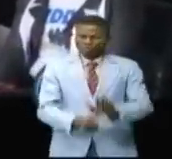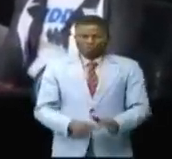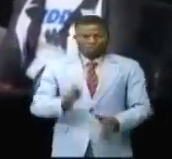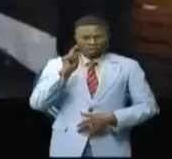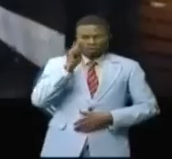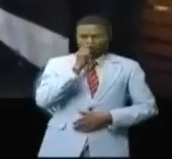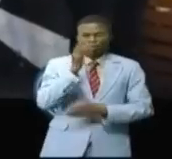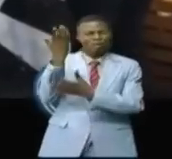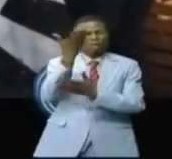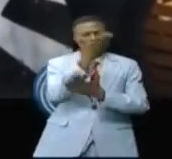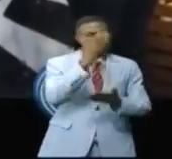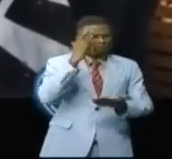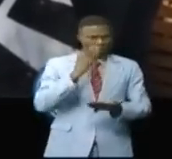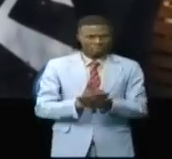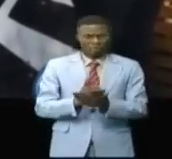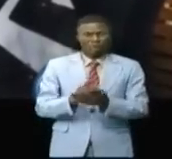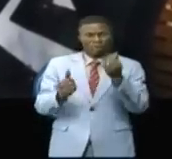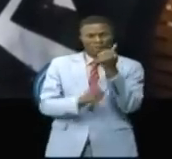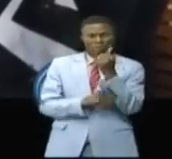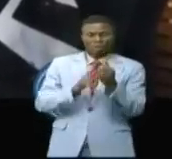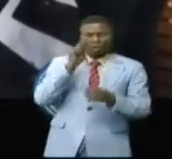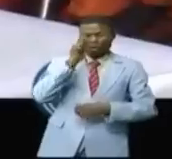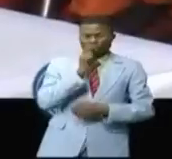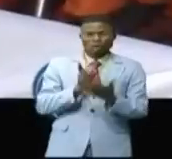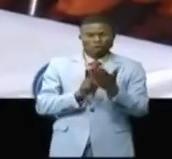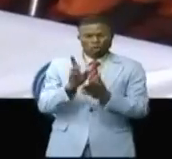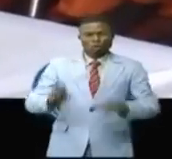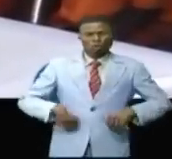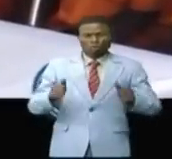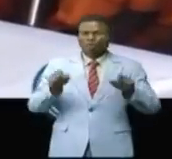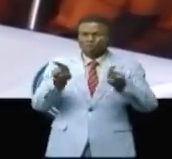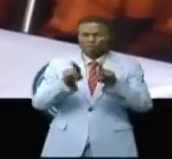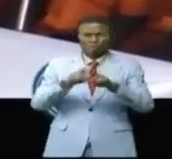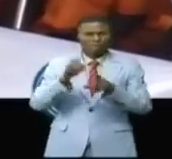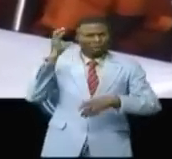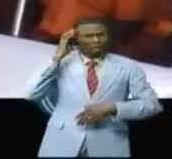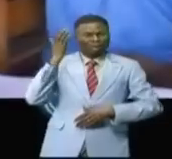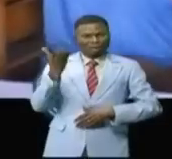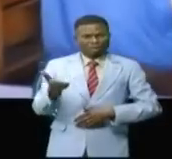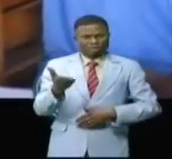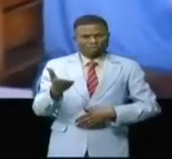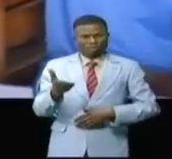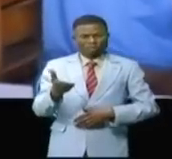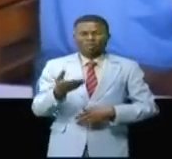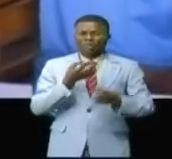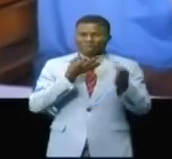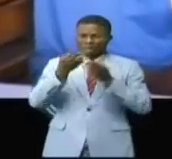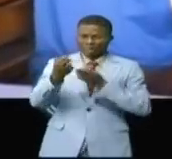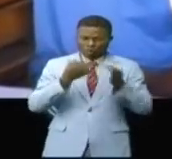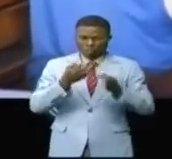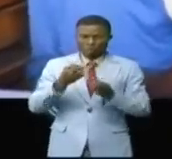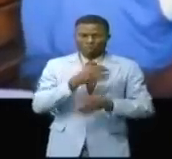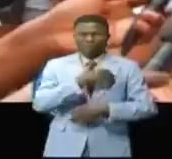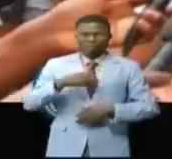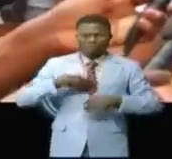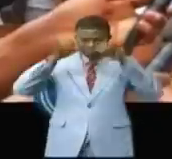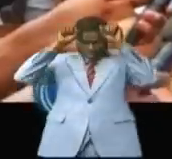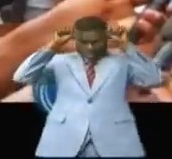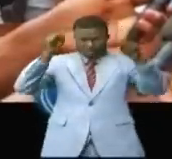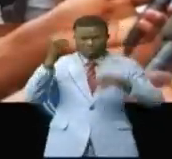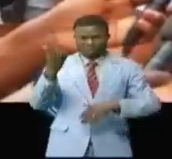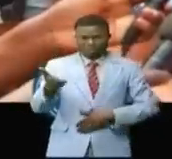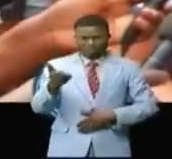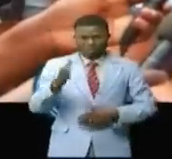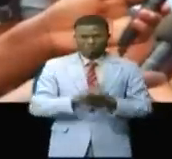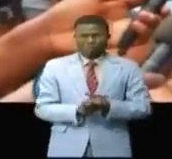mendicité ce personnes on doit à la vie comme toute autre personne humaine a souligné la présidente monde christine pind